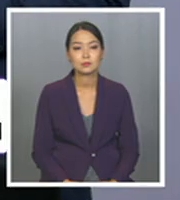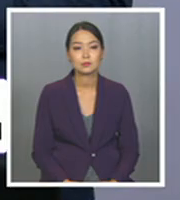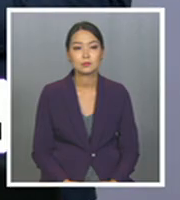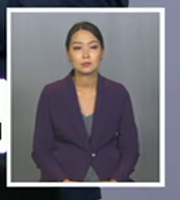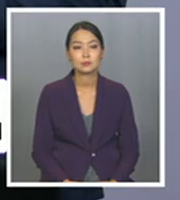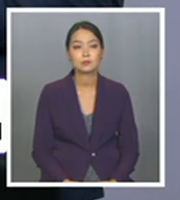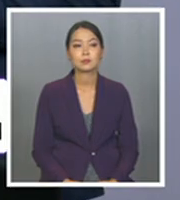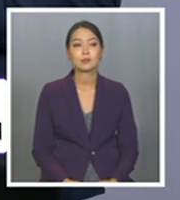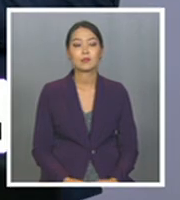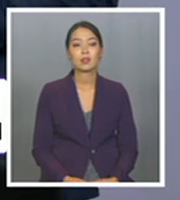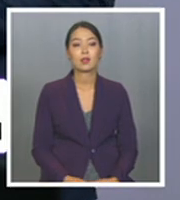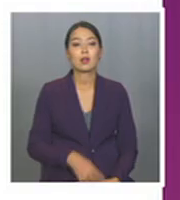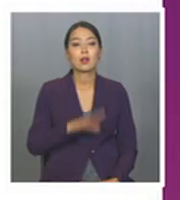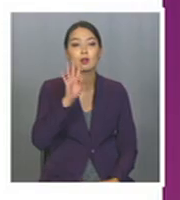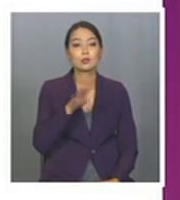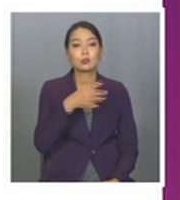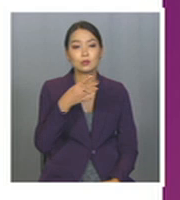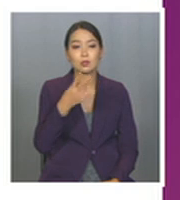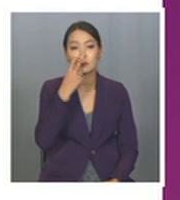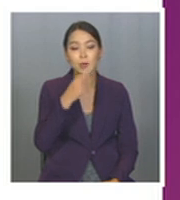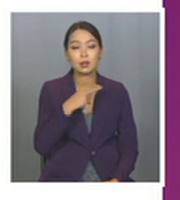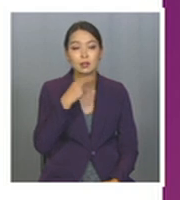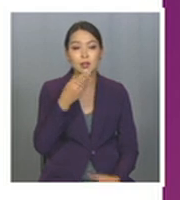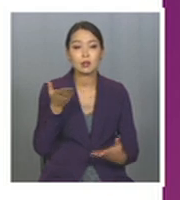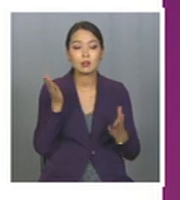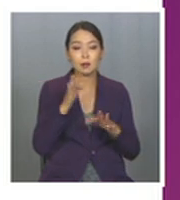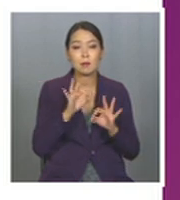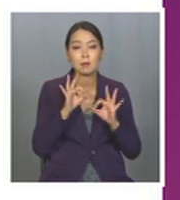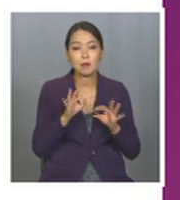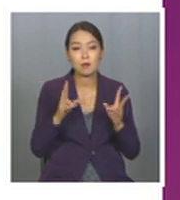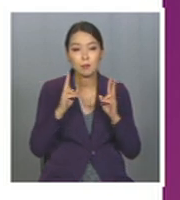Тұжырымдарды қарастырып болсақ, онда дұрыс жауаптарына назар аударайық.